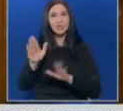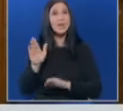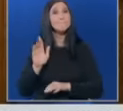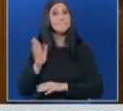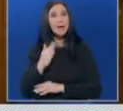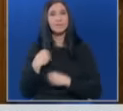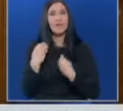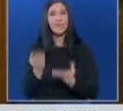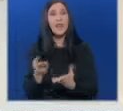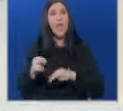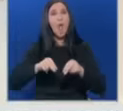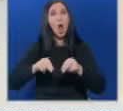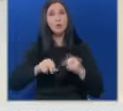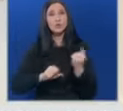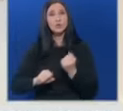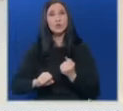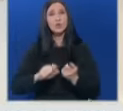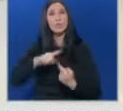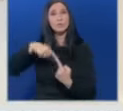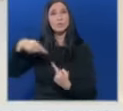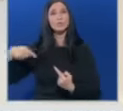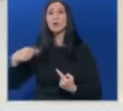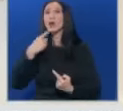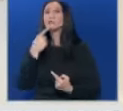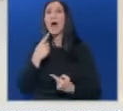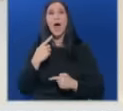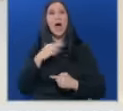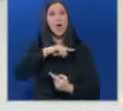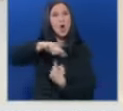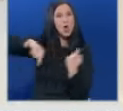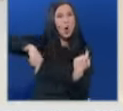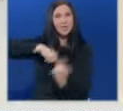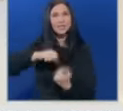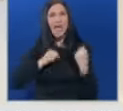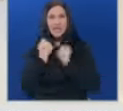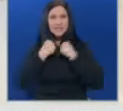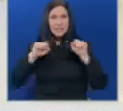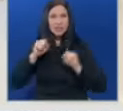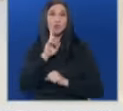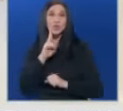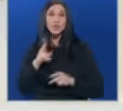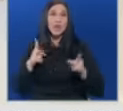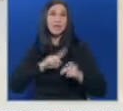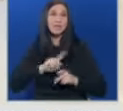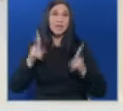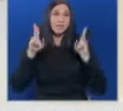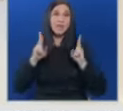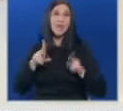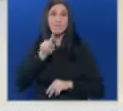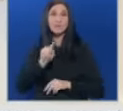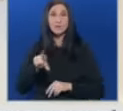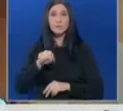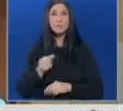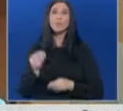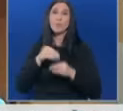даде ход на конституционната процедура за ротацията. Стачка на учителите и нерешени въпроси за пенсиите допълнително усложняват